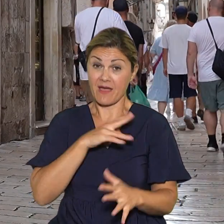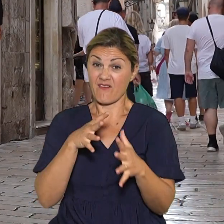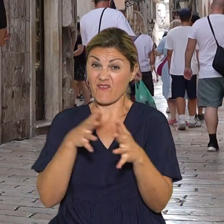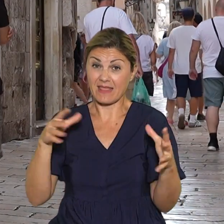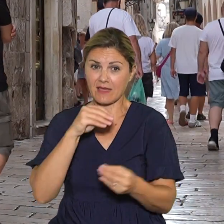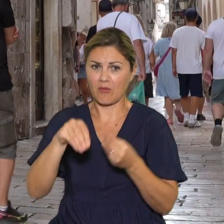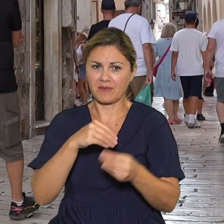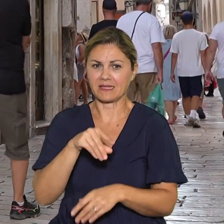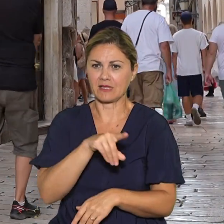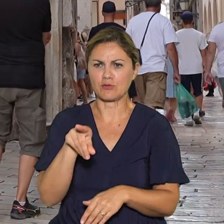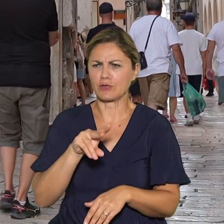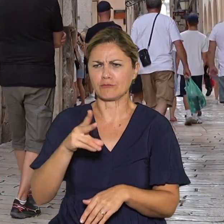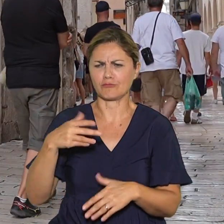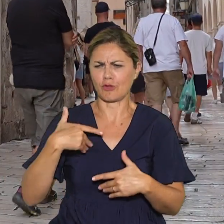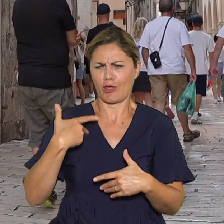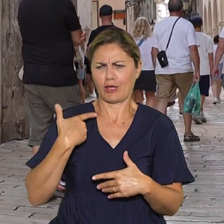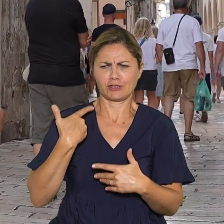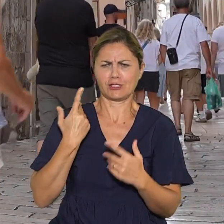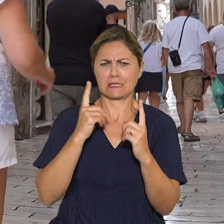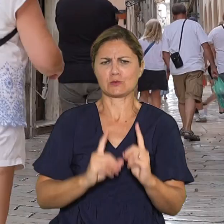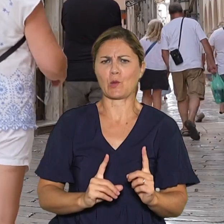drugi ne namjeravaju nastaviti tradiciju.